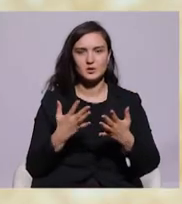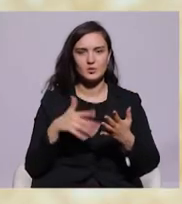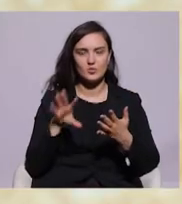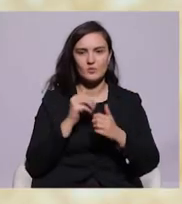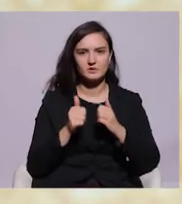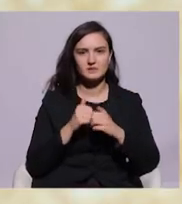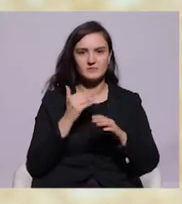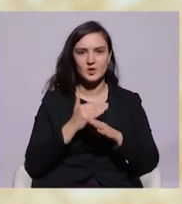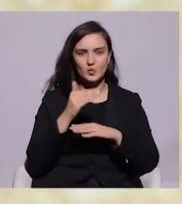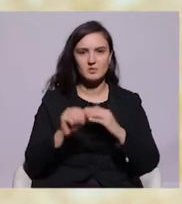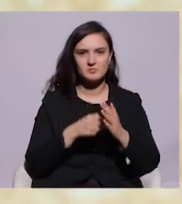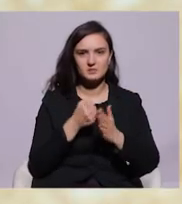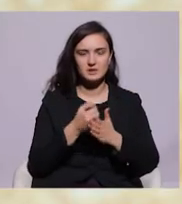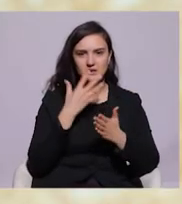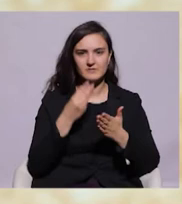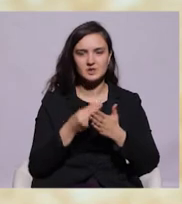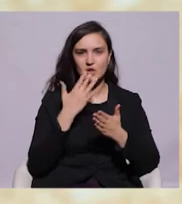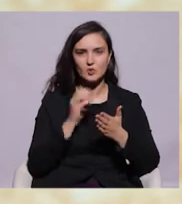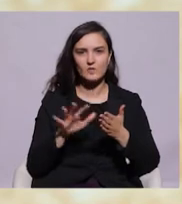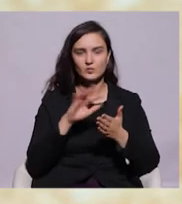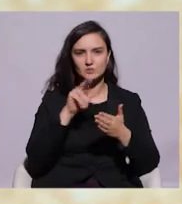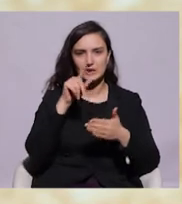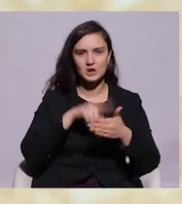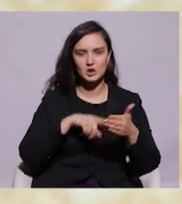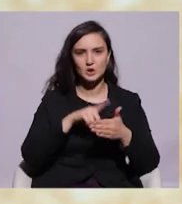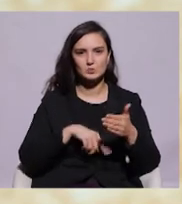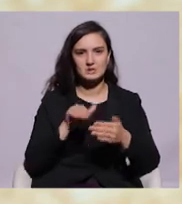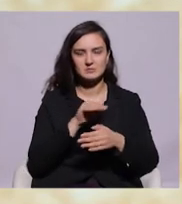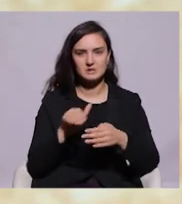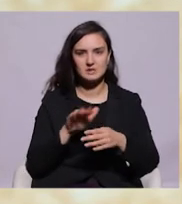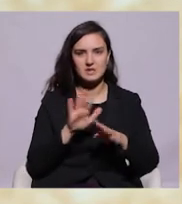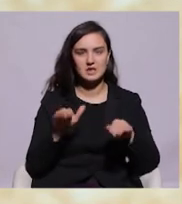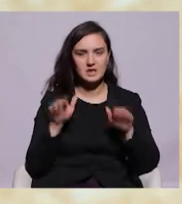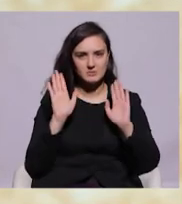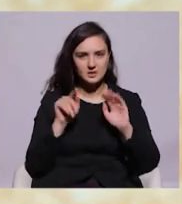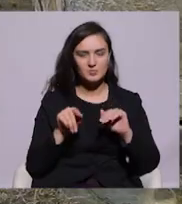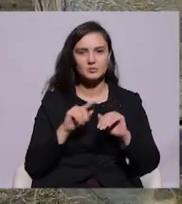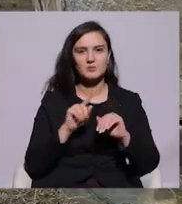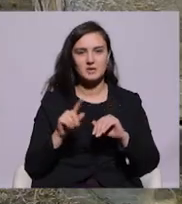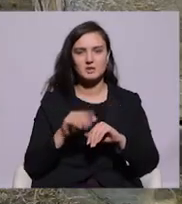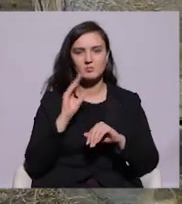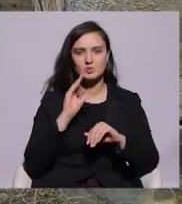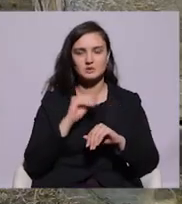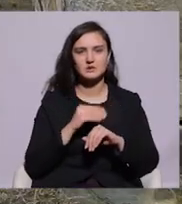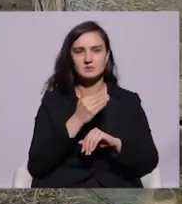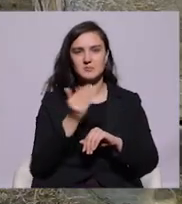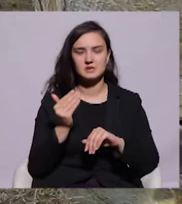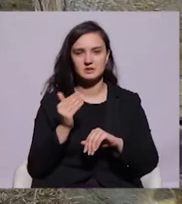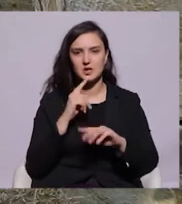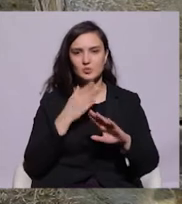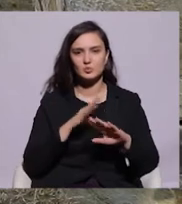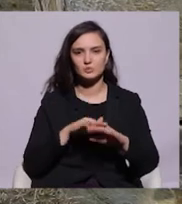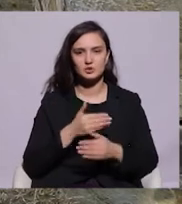უბრალო ფენა ყოველთვის გვიანობამდე ინახავს თავის ეროვნულ და რელიგიურ სიმტკიცეს, არნებდებოდა, მაგრამ როდესაც